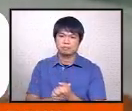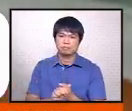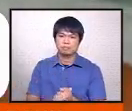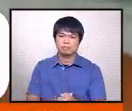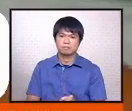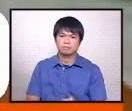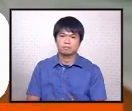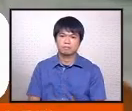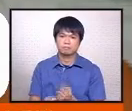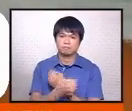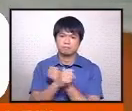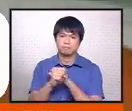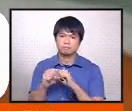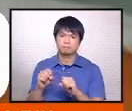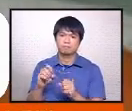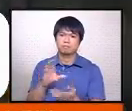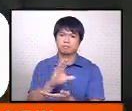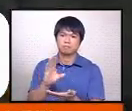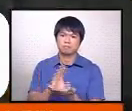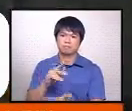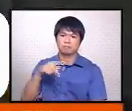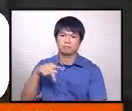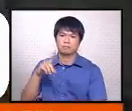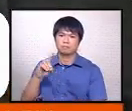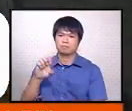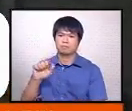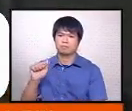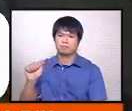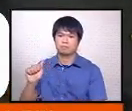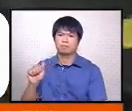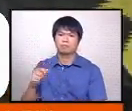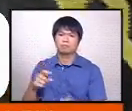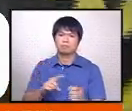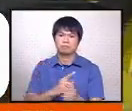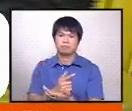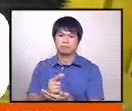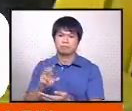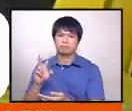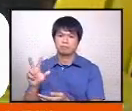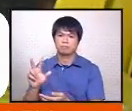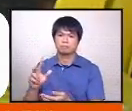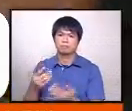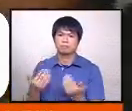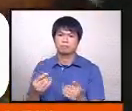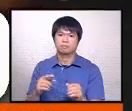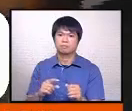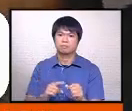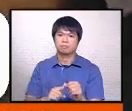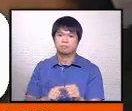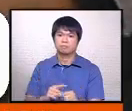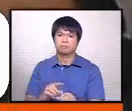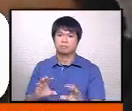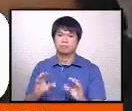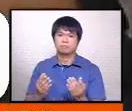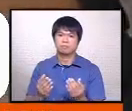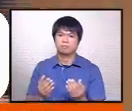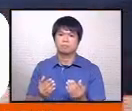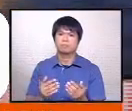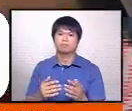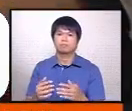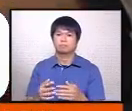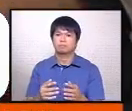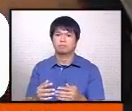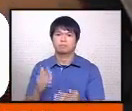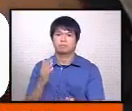sagip center ng PDEA. Kaka grade 3 pa lang daw ng binatilyo ngayong pasukan. Pero kahit kakailanganin niyang tumigil muna